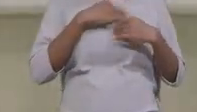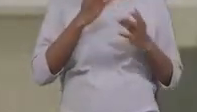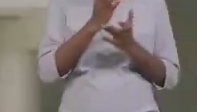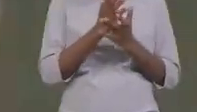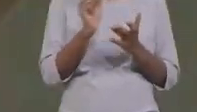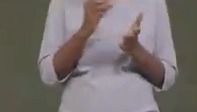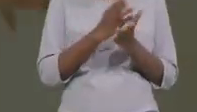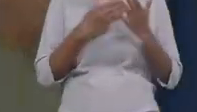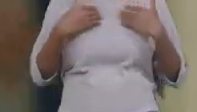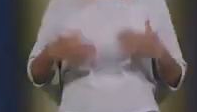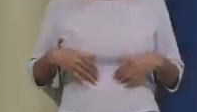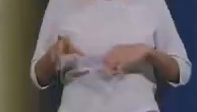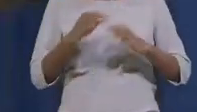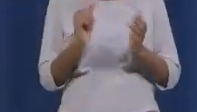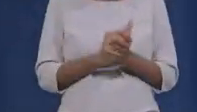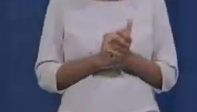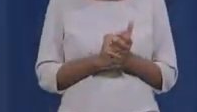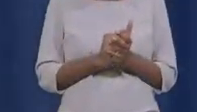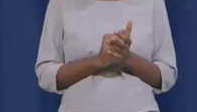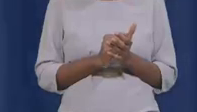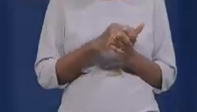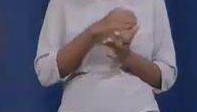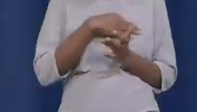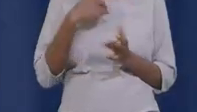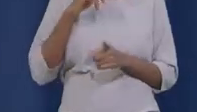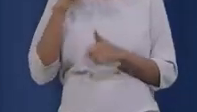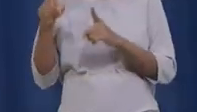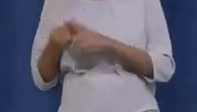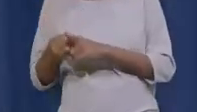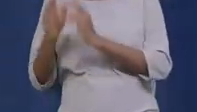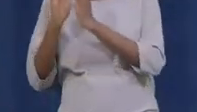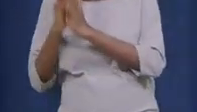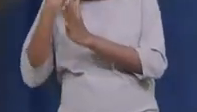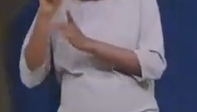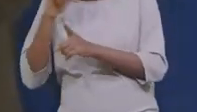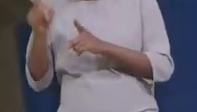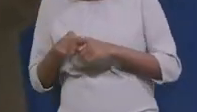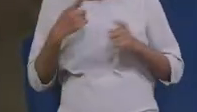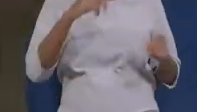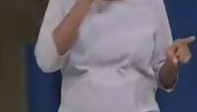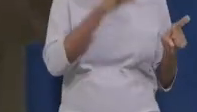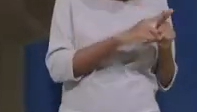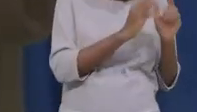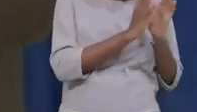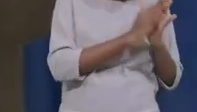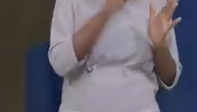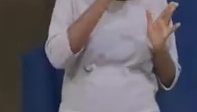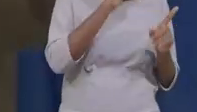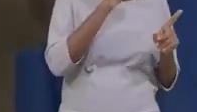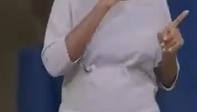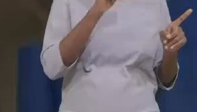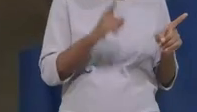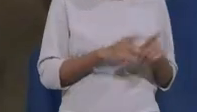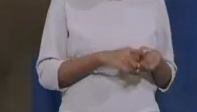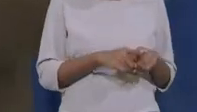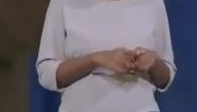Et chacun a cherché son candidat. Que les sœurs ont levé la main, les sœurs ont levé la